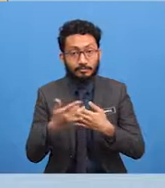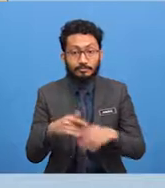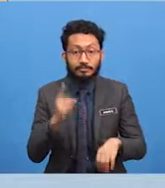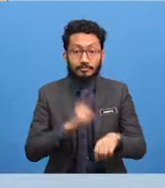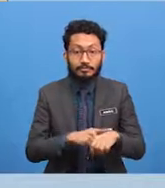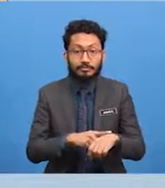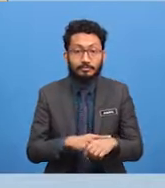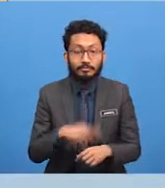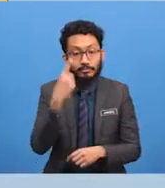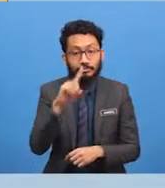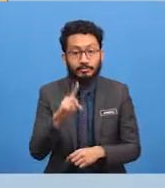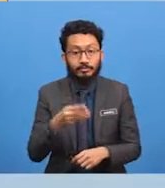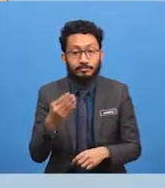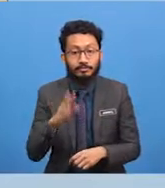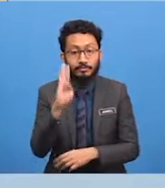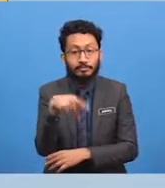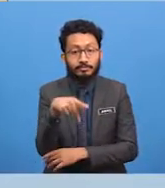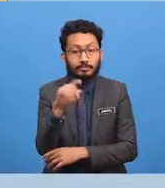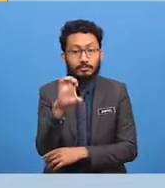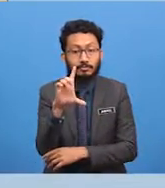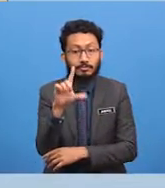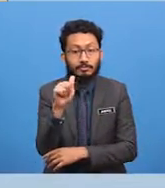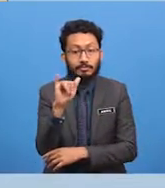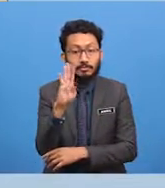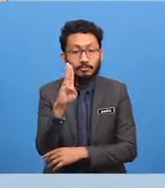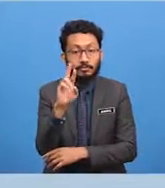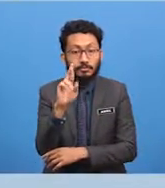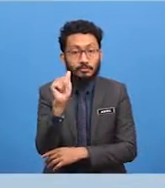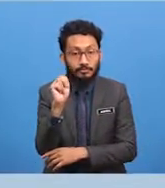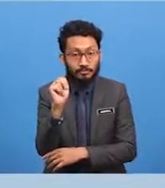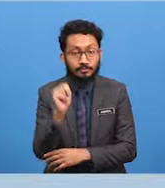pelabur bersama-sama pihak pengurusan atasan organisasi.